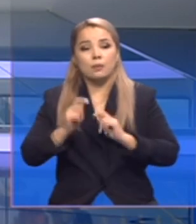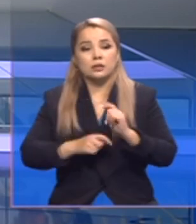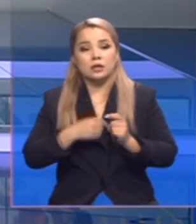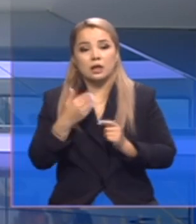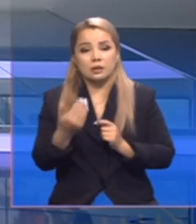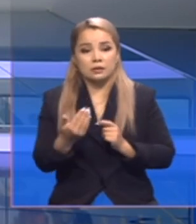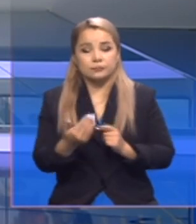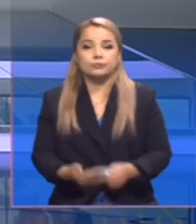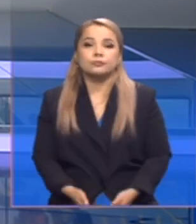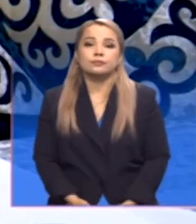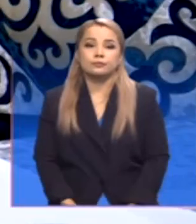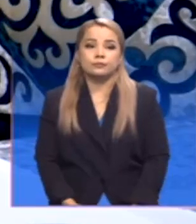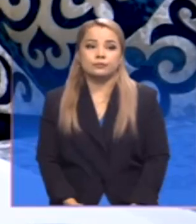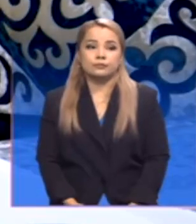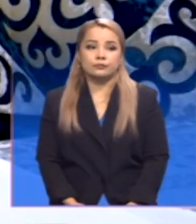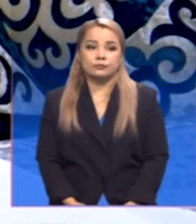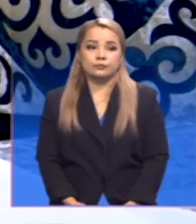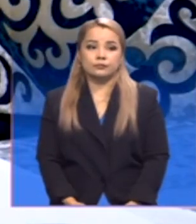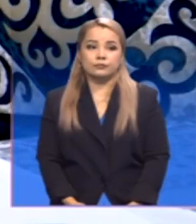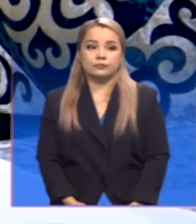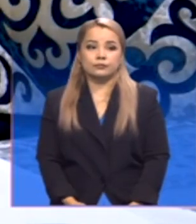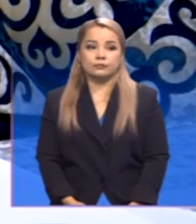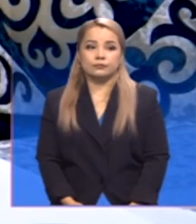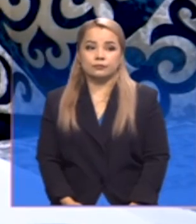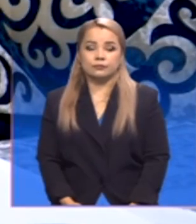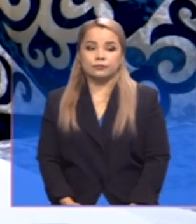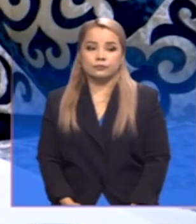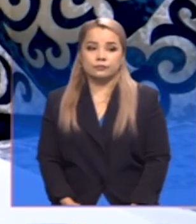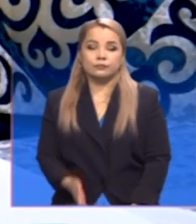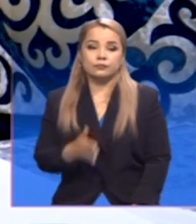материалы. Аяғыма тұрулар мандайын.